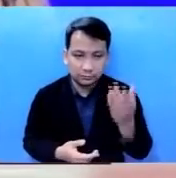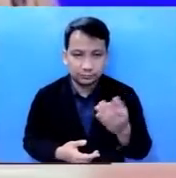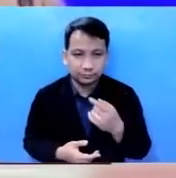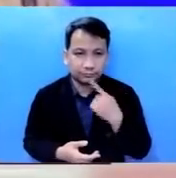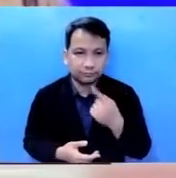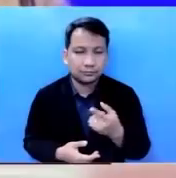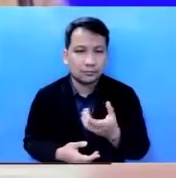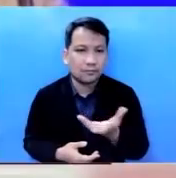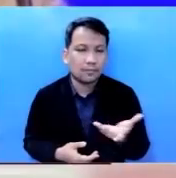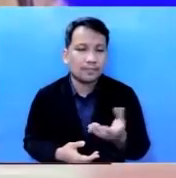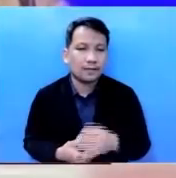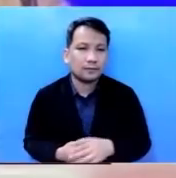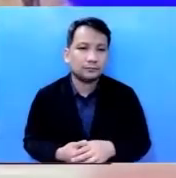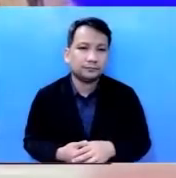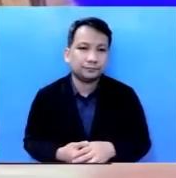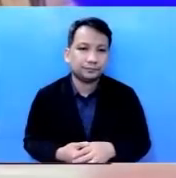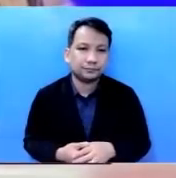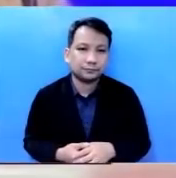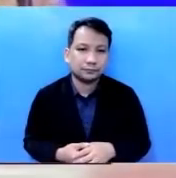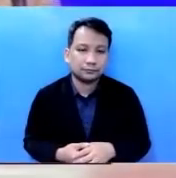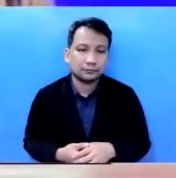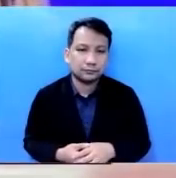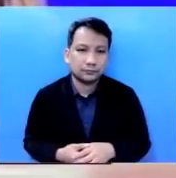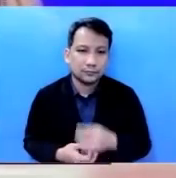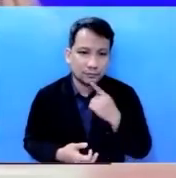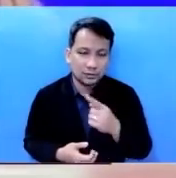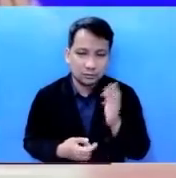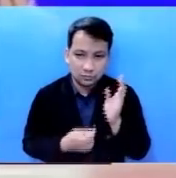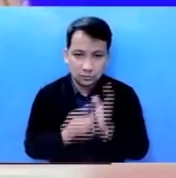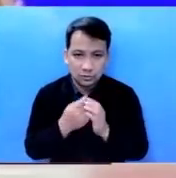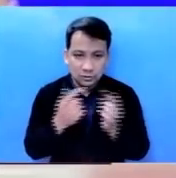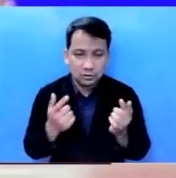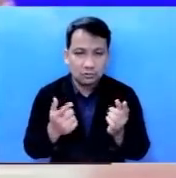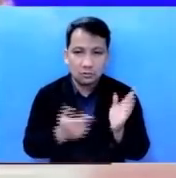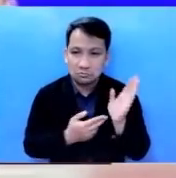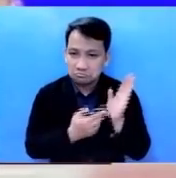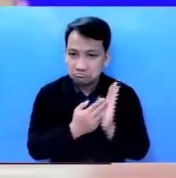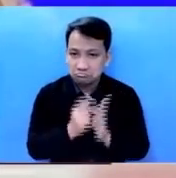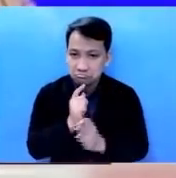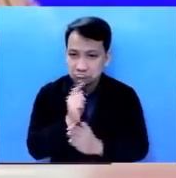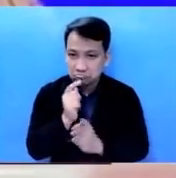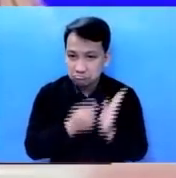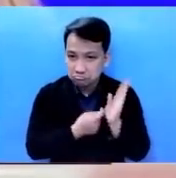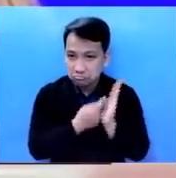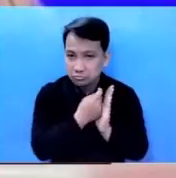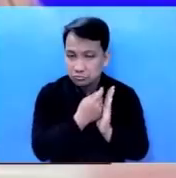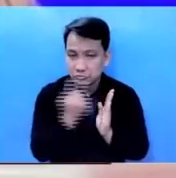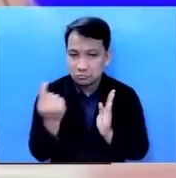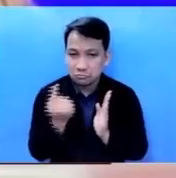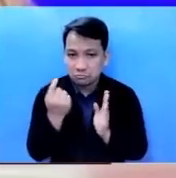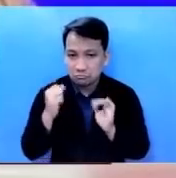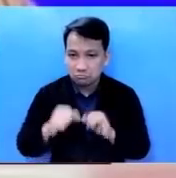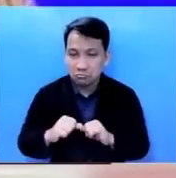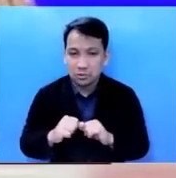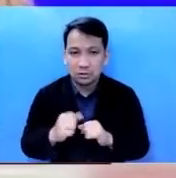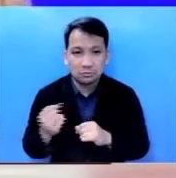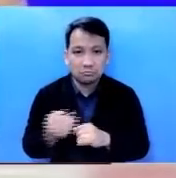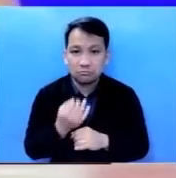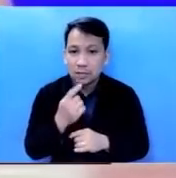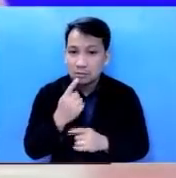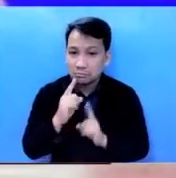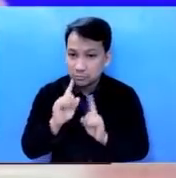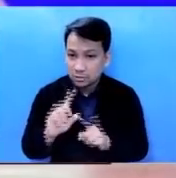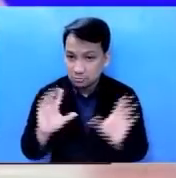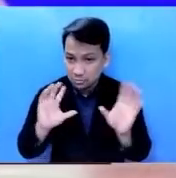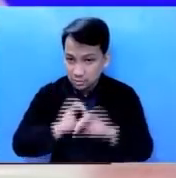korte to swear the truth, nothing but the truth. Tapos mag-recant ka ng ganun after a few